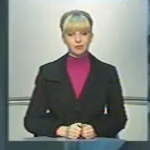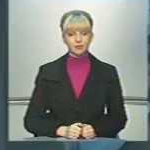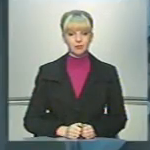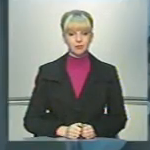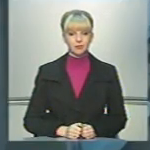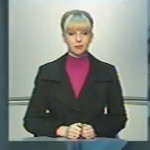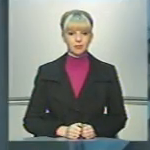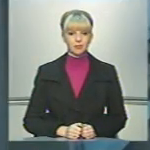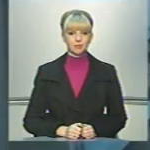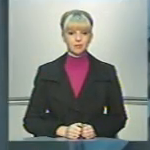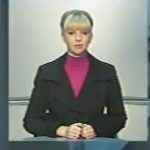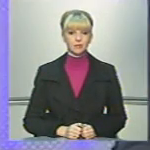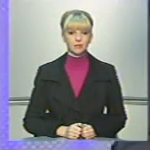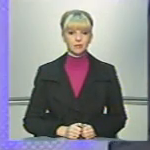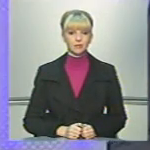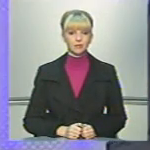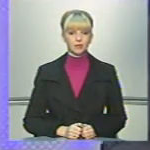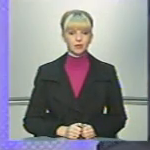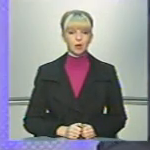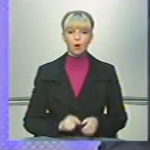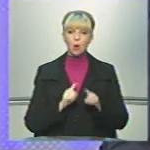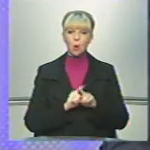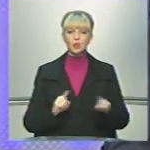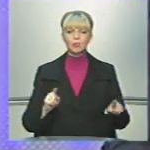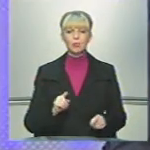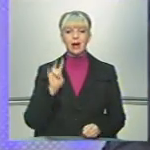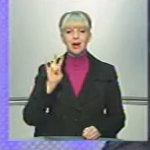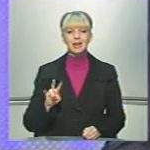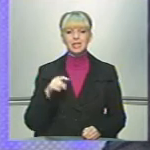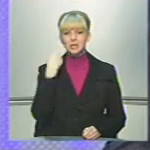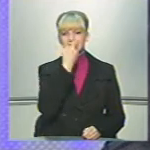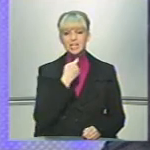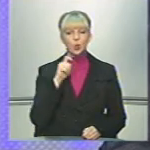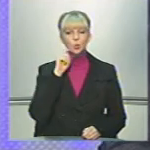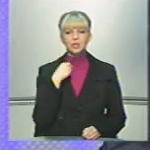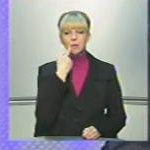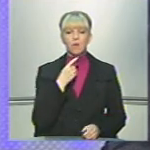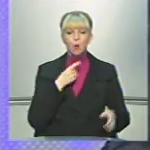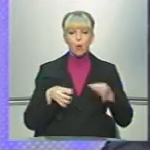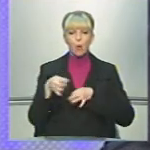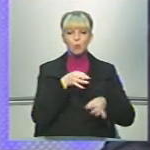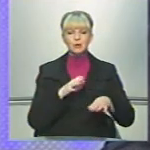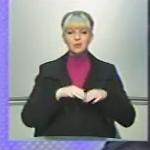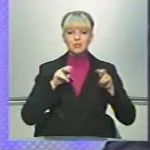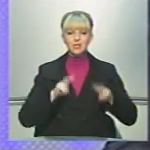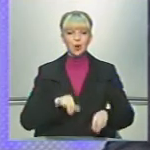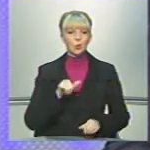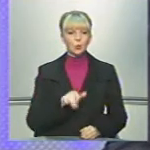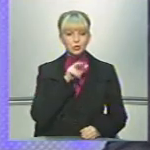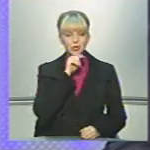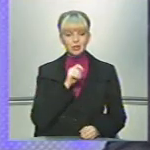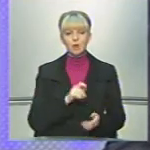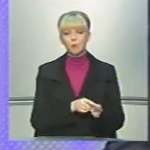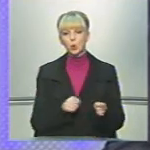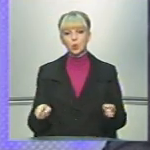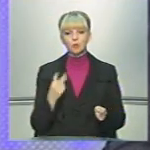Танасійчук, телеканал «Буковина». Особливості релігійного стилю української мови обговорюватимуть фахівці у Чернівцях